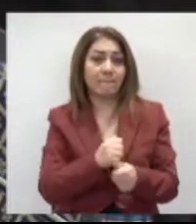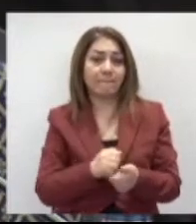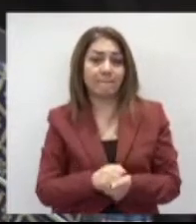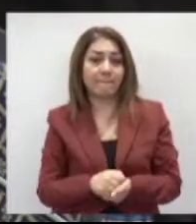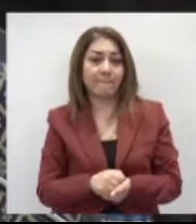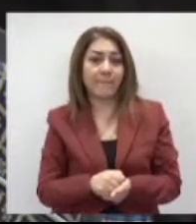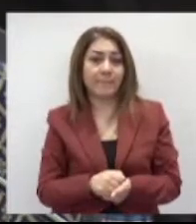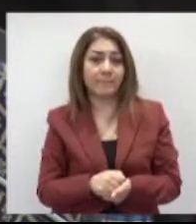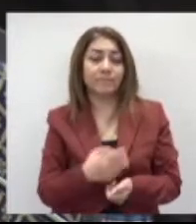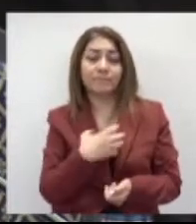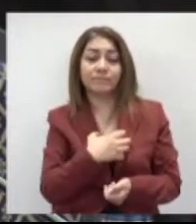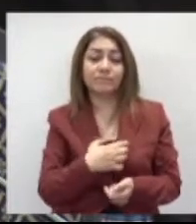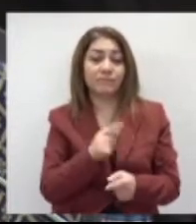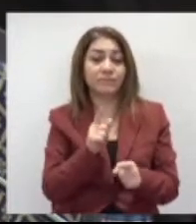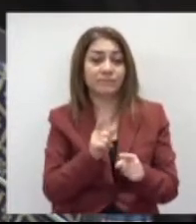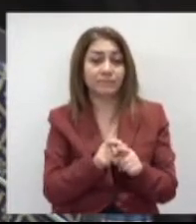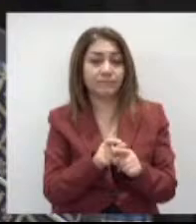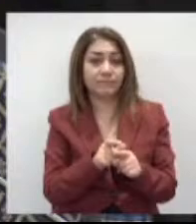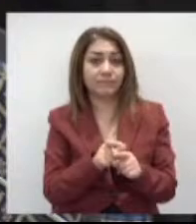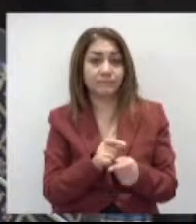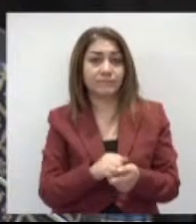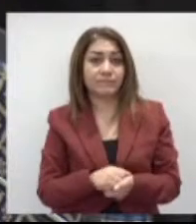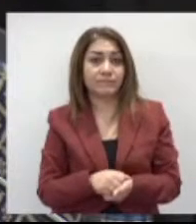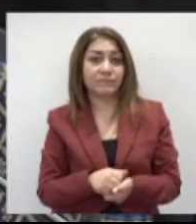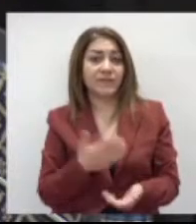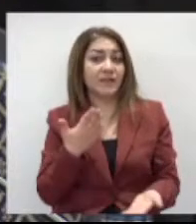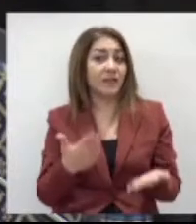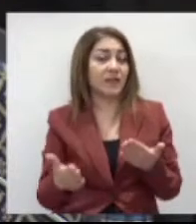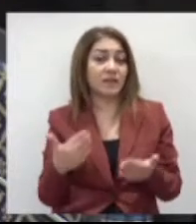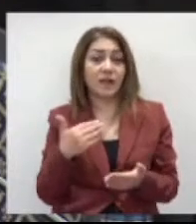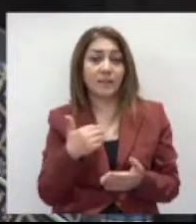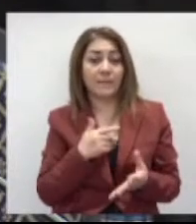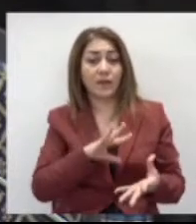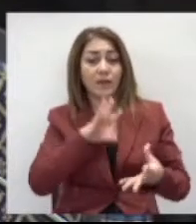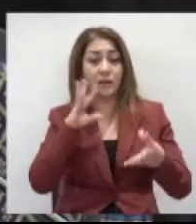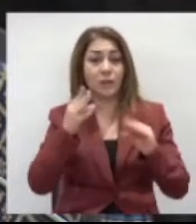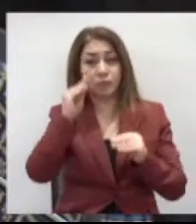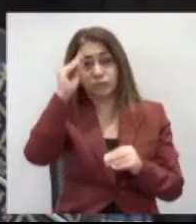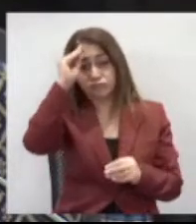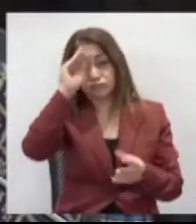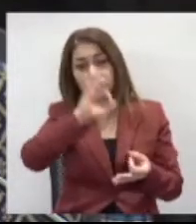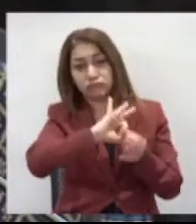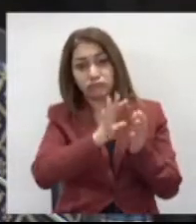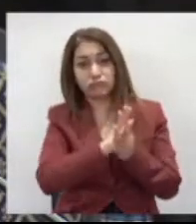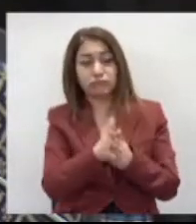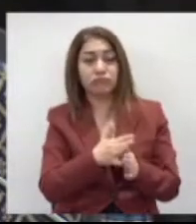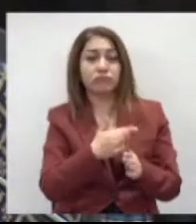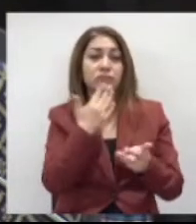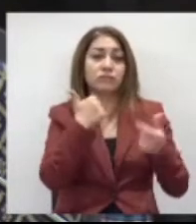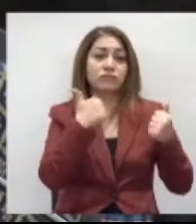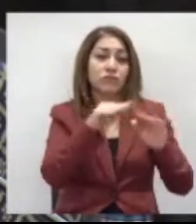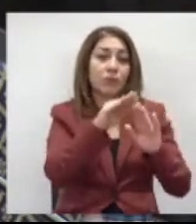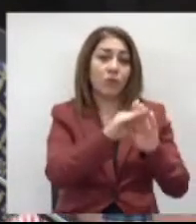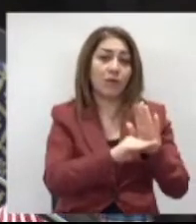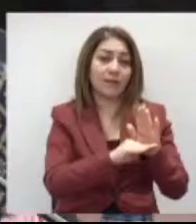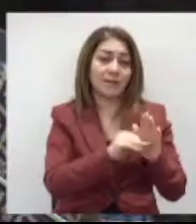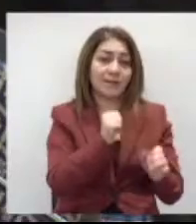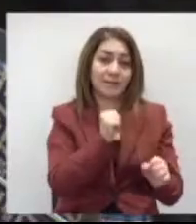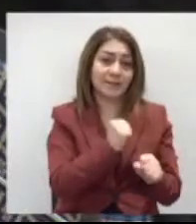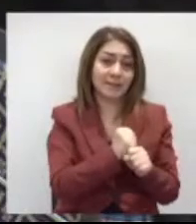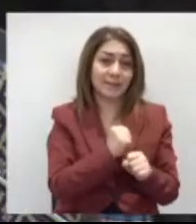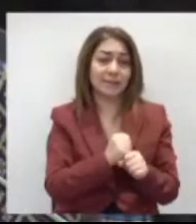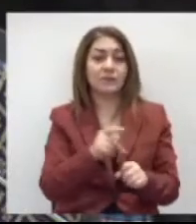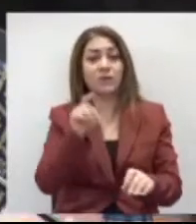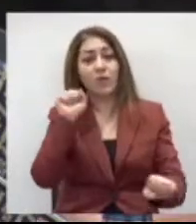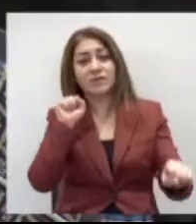պարզապես ստեղ մի կարևոր հանգամանք նկատի ունենանք, եթե մենք տալիս ենք ընդհանուր ձևակերպում օրենսդիր և գործադիր իշխանությունների կամ